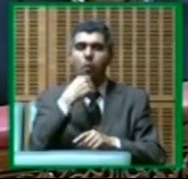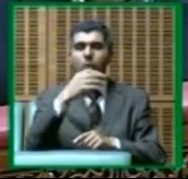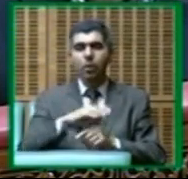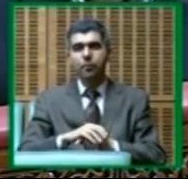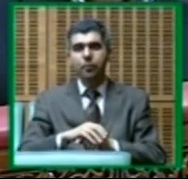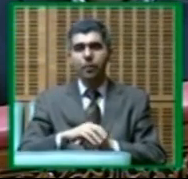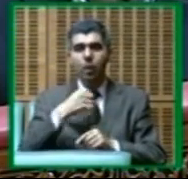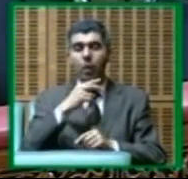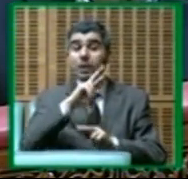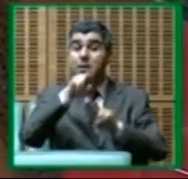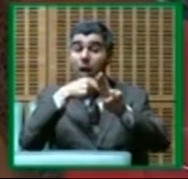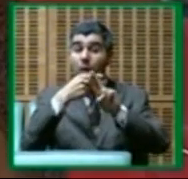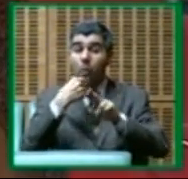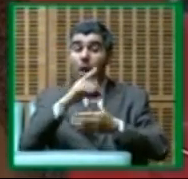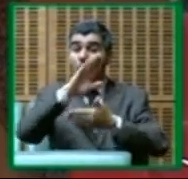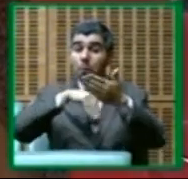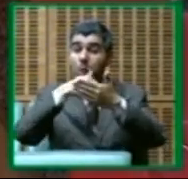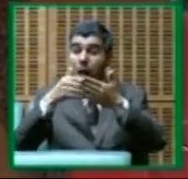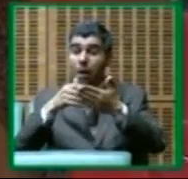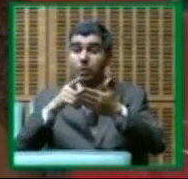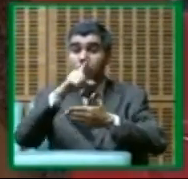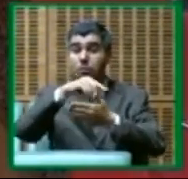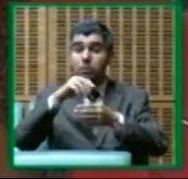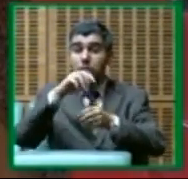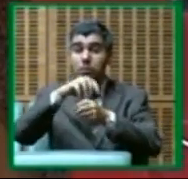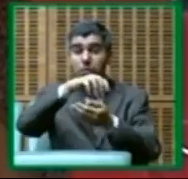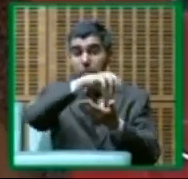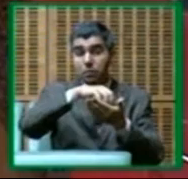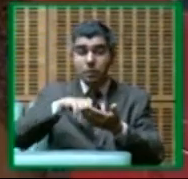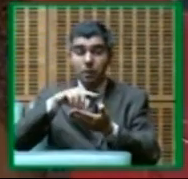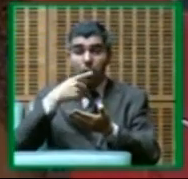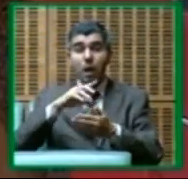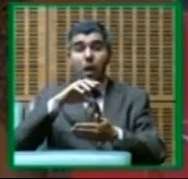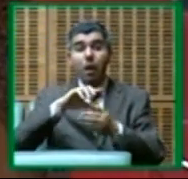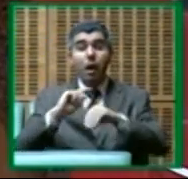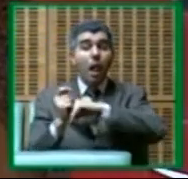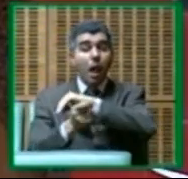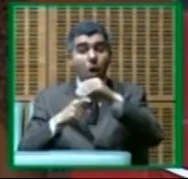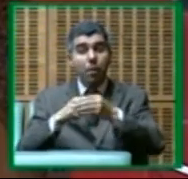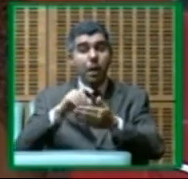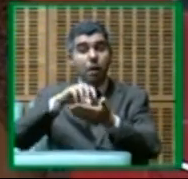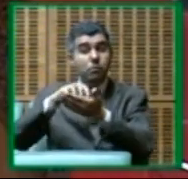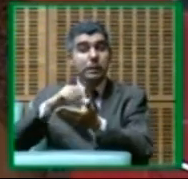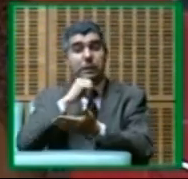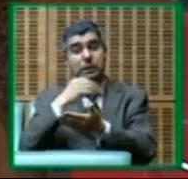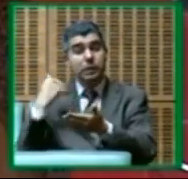ديالكم، أولا غير بغيت نأكد بأن البرنامج هو كيستهدف في العمق المناطق القروية والمناطق المهمشة